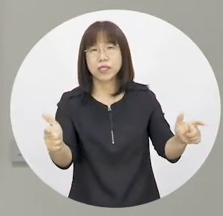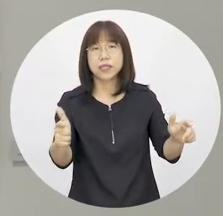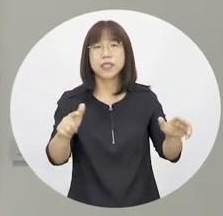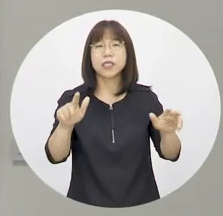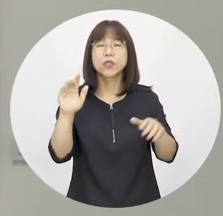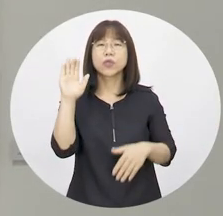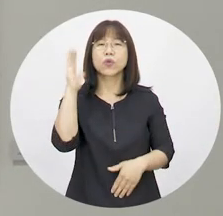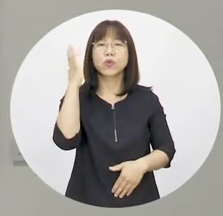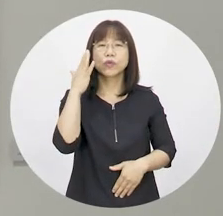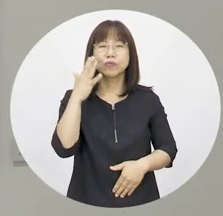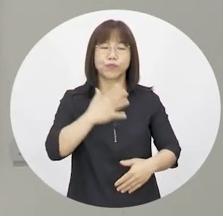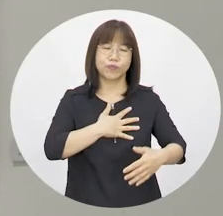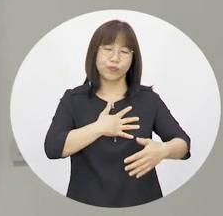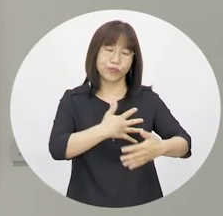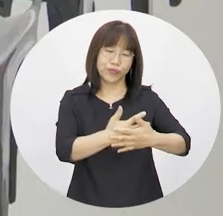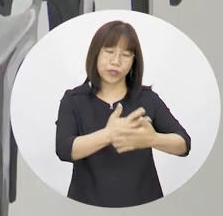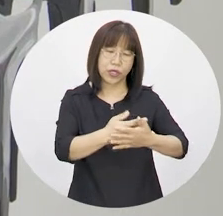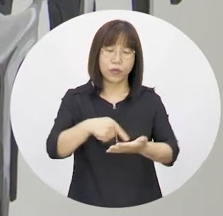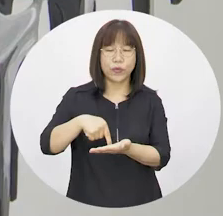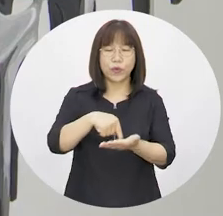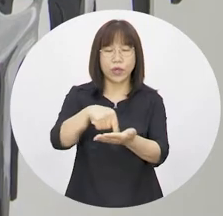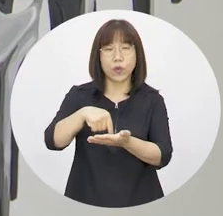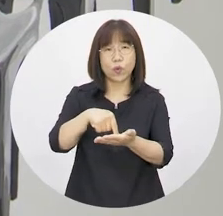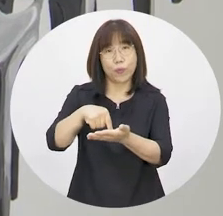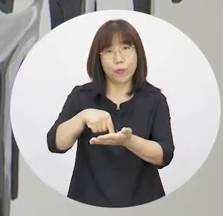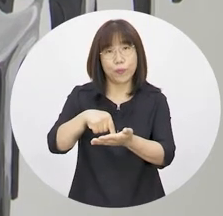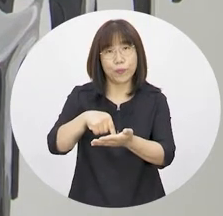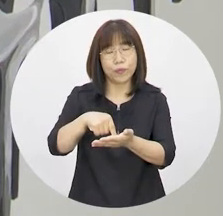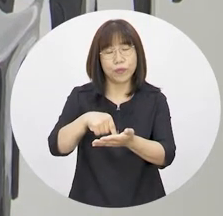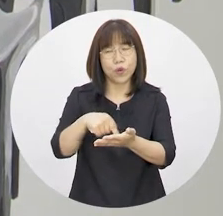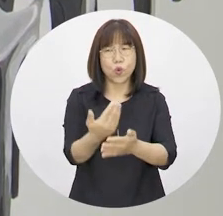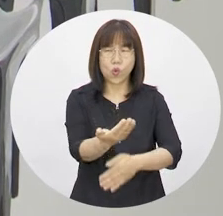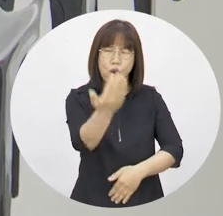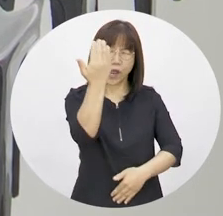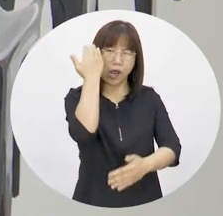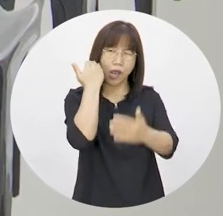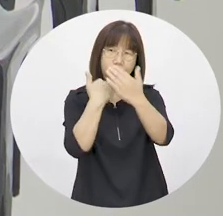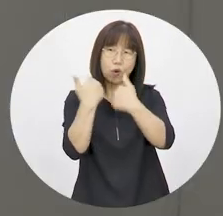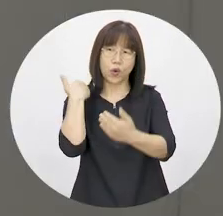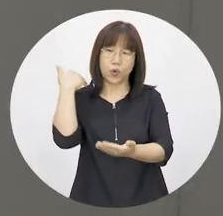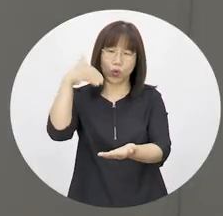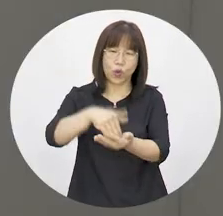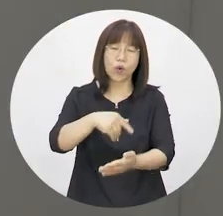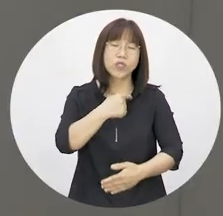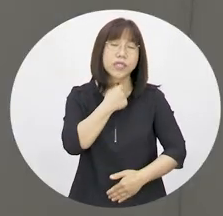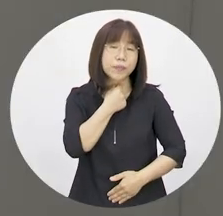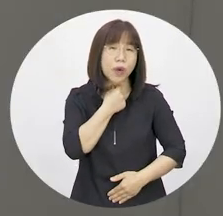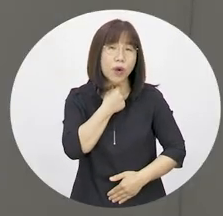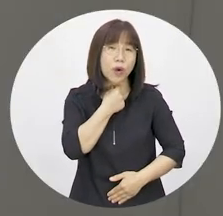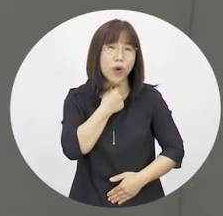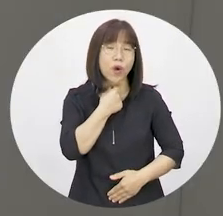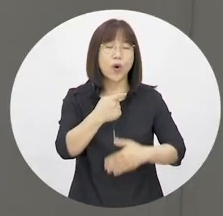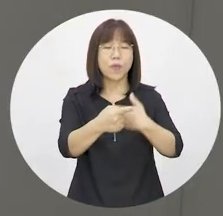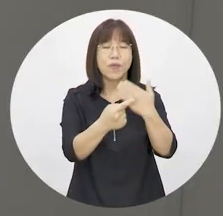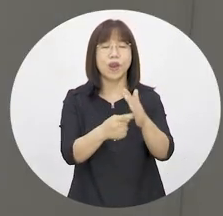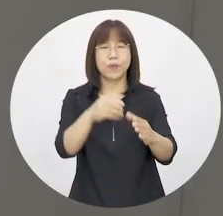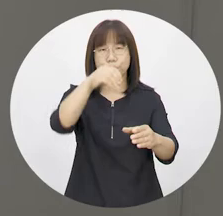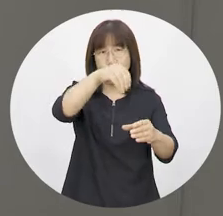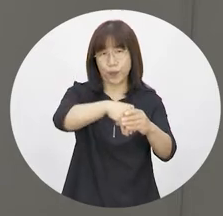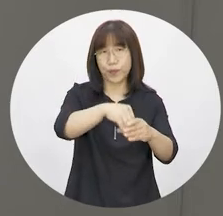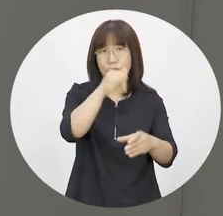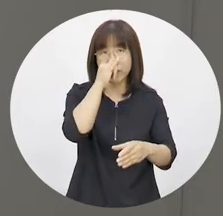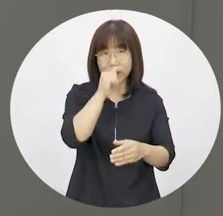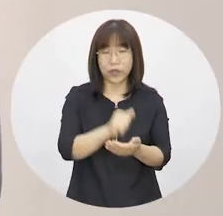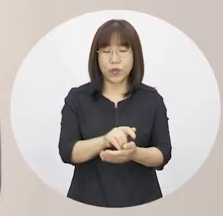일상에서 비롯되는 불안감 매로 운 뿐만 아니라 보통의 나날로 돌아가기를 염원하는 마음도 담아 냈습니다